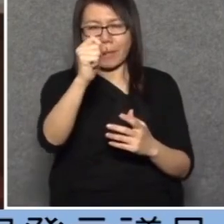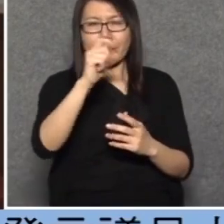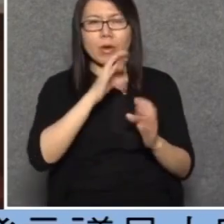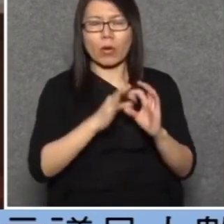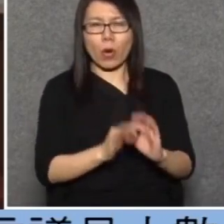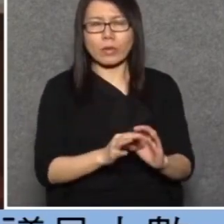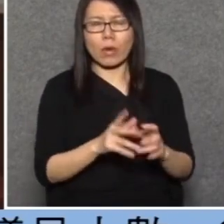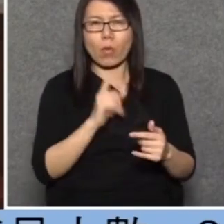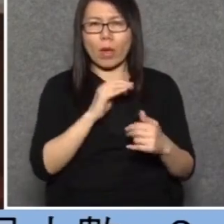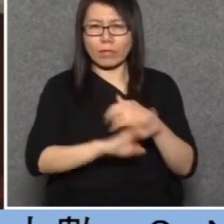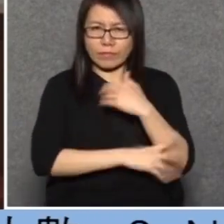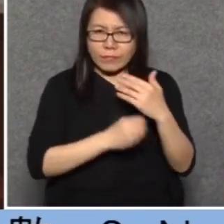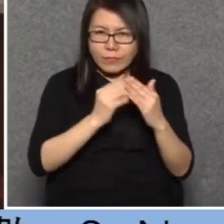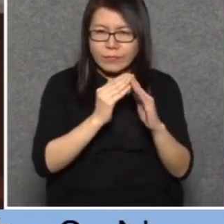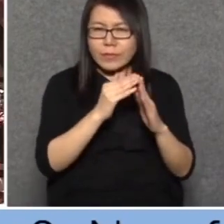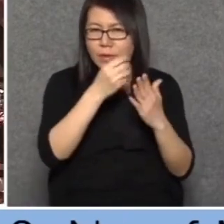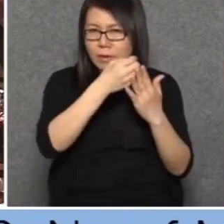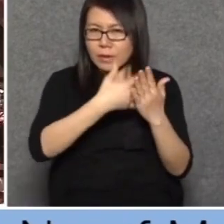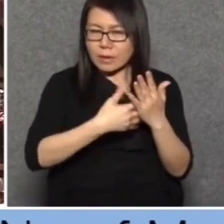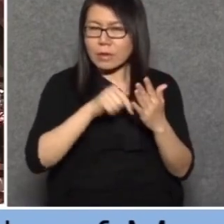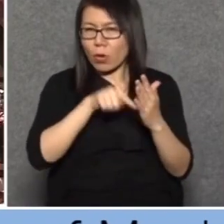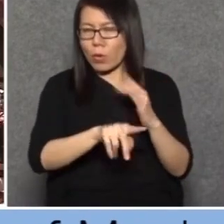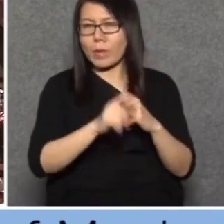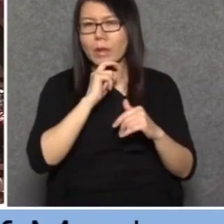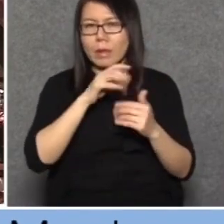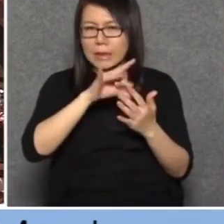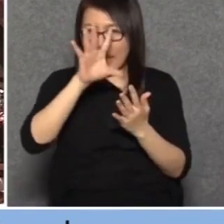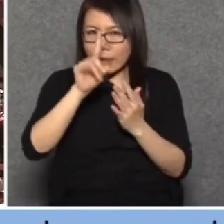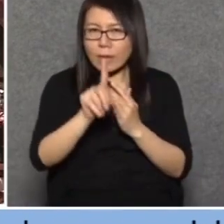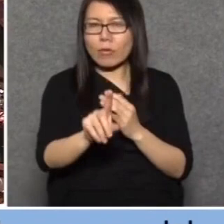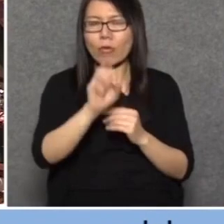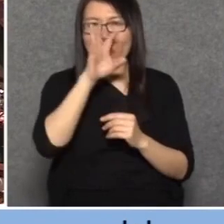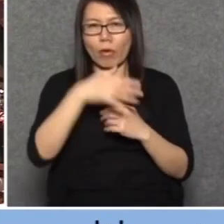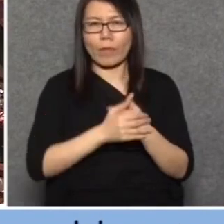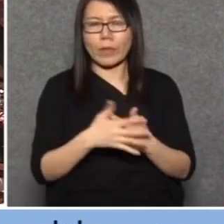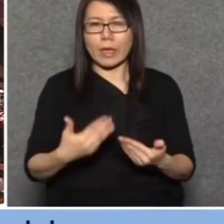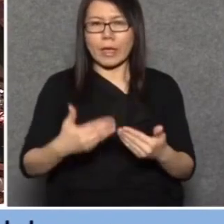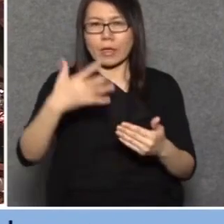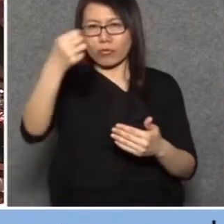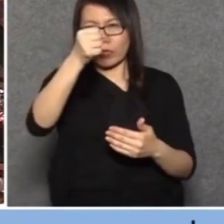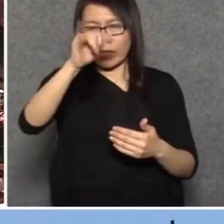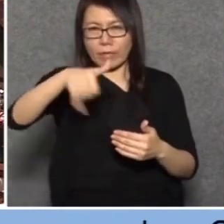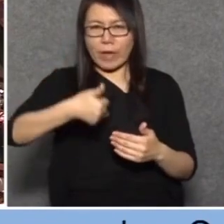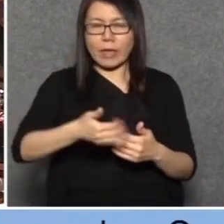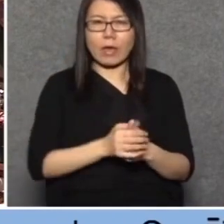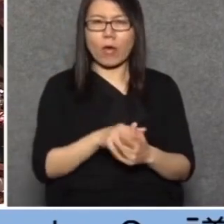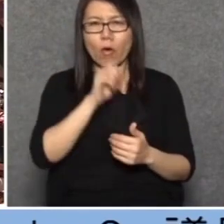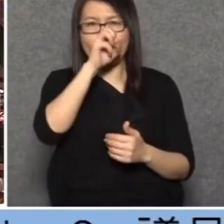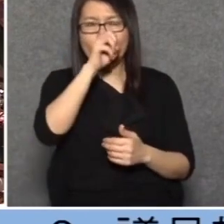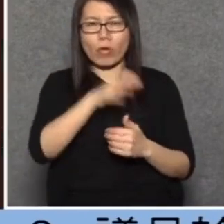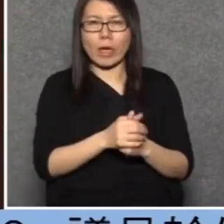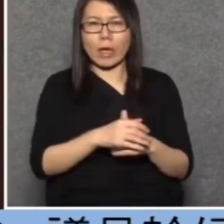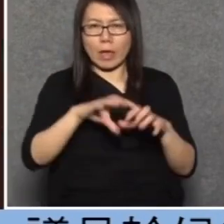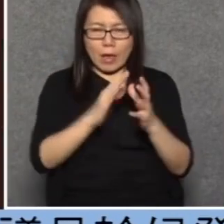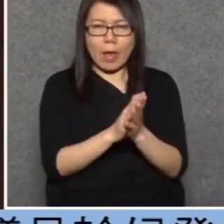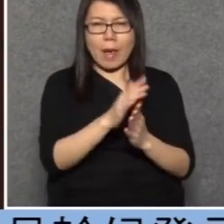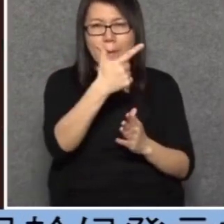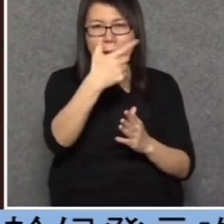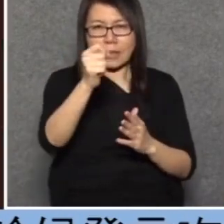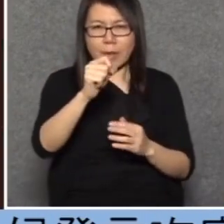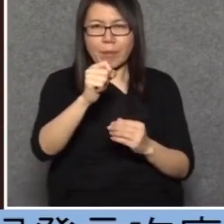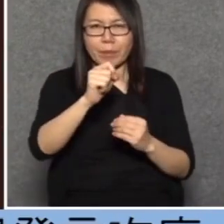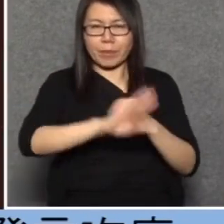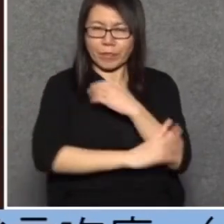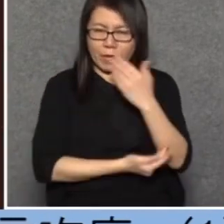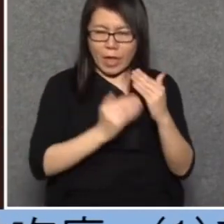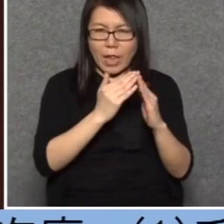的。我抽一樣嘢嚟講先，係嘛？即係而家主席翻嚟啦，我講緊嘅係總目80司法機